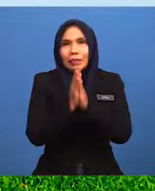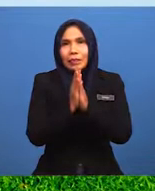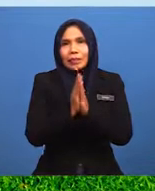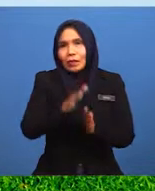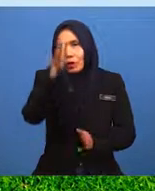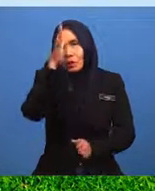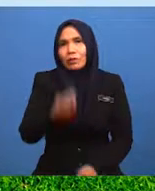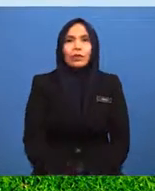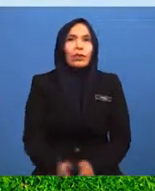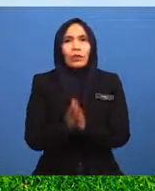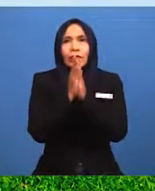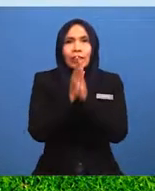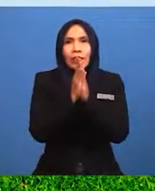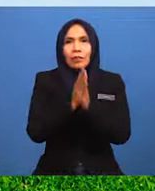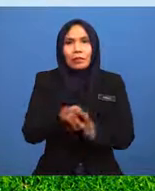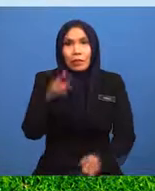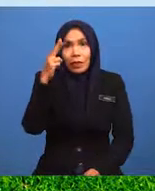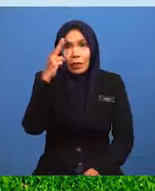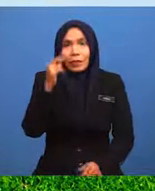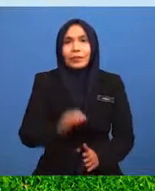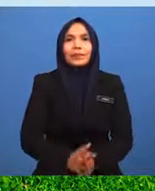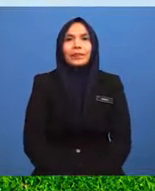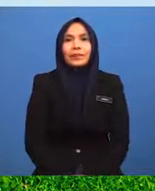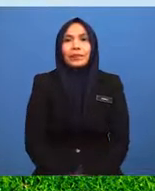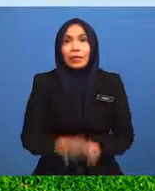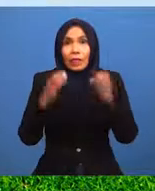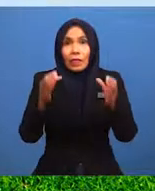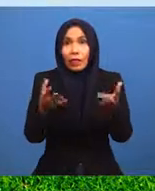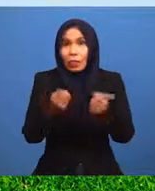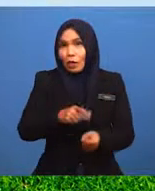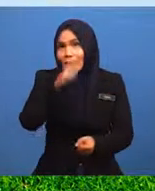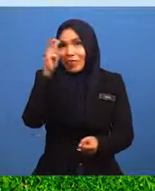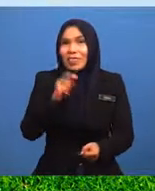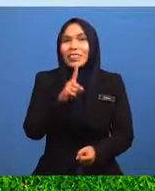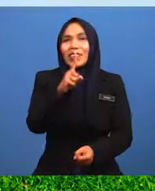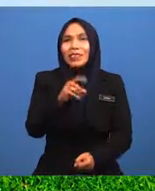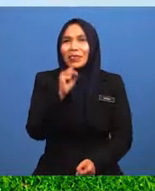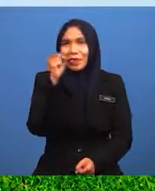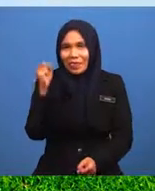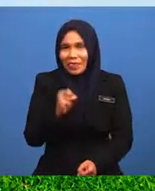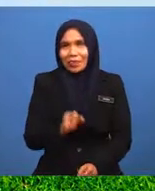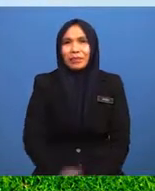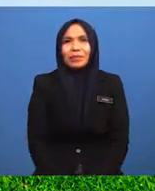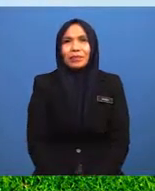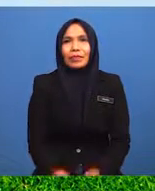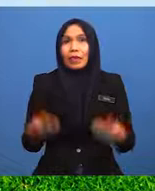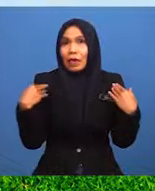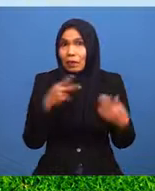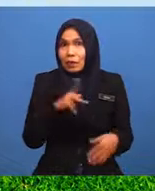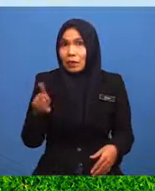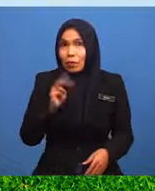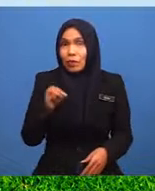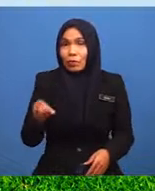Baik, cikgu nak tanya satu soalan hari ini. Adakah murid-murid telah mengucapkan selamat